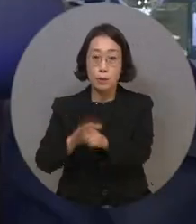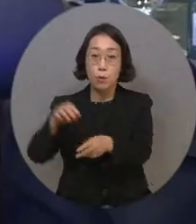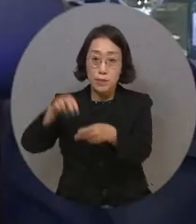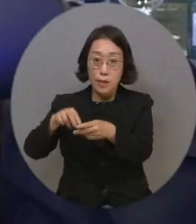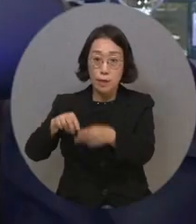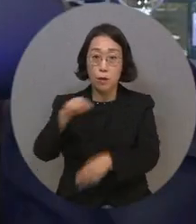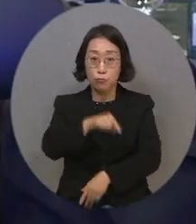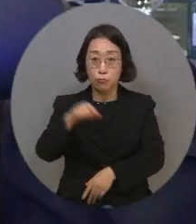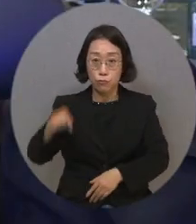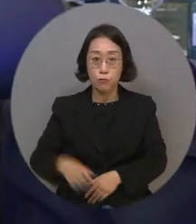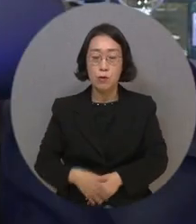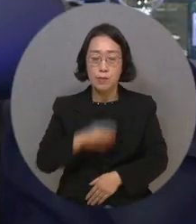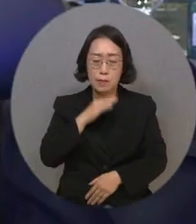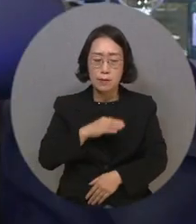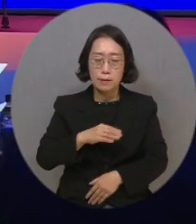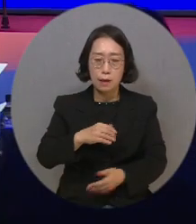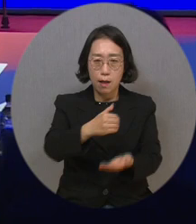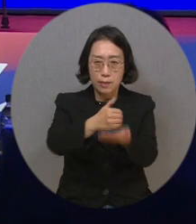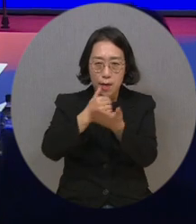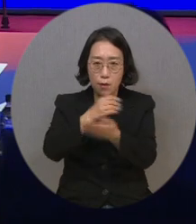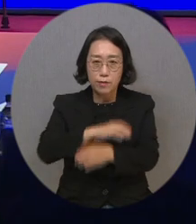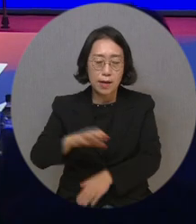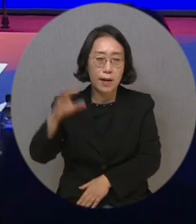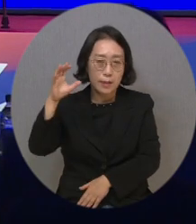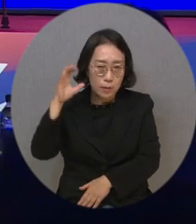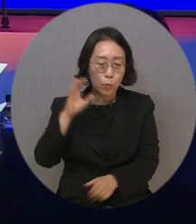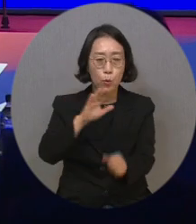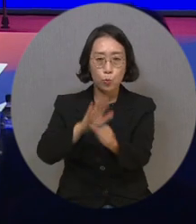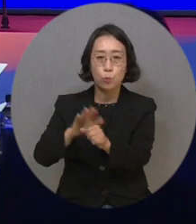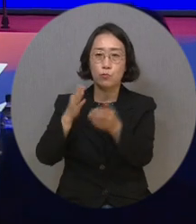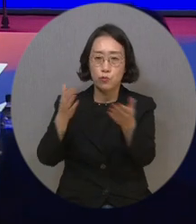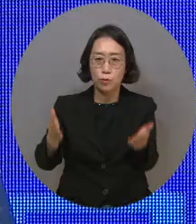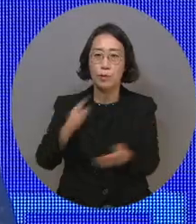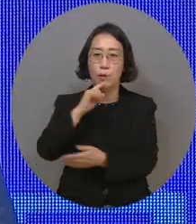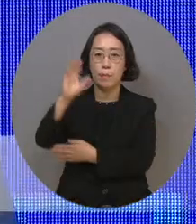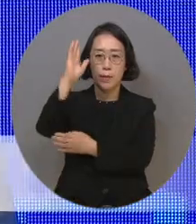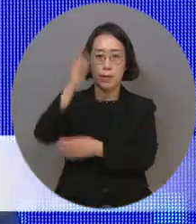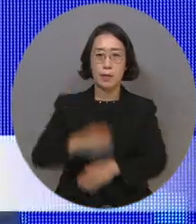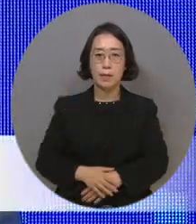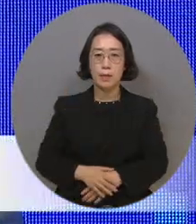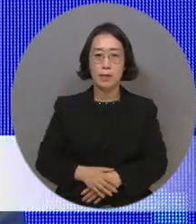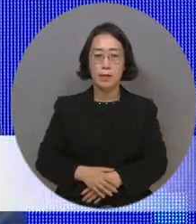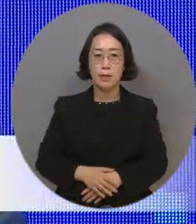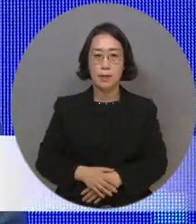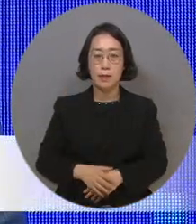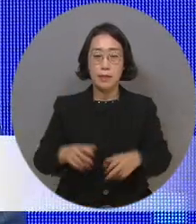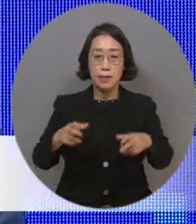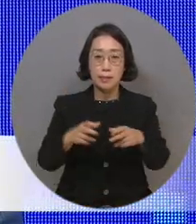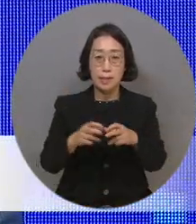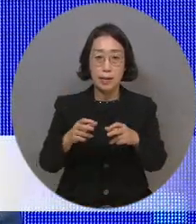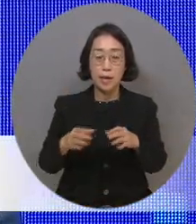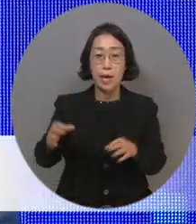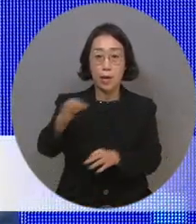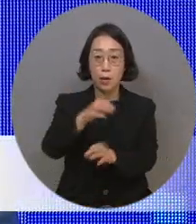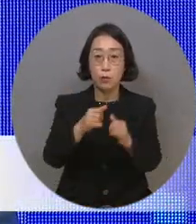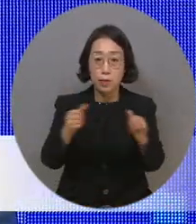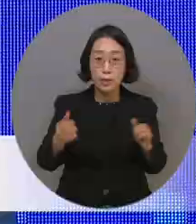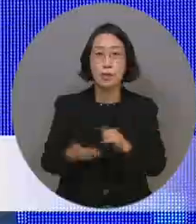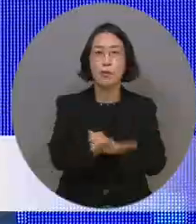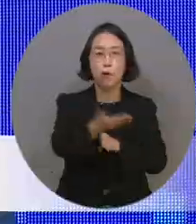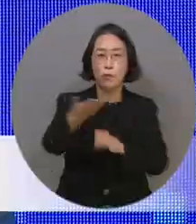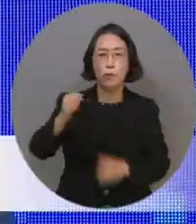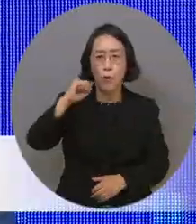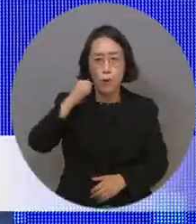장애인기업종합지원센터도 현장의 목소리에 적극 대처하겠다는 뜻을 밝혔습니다. 장애 경제인분들이 어려운 점, 그리고